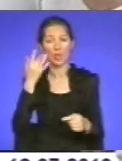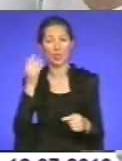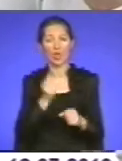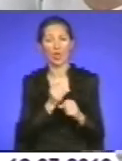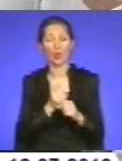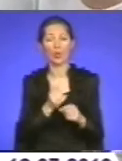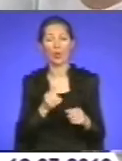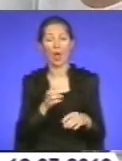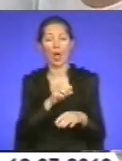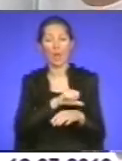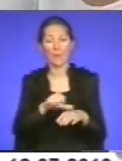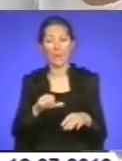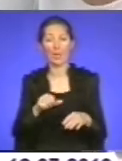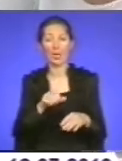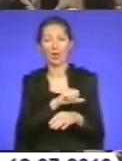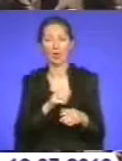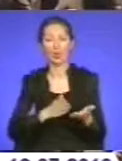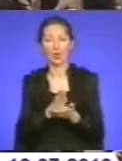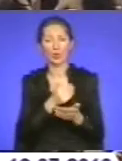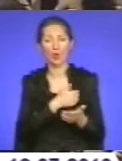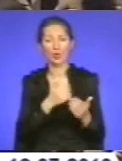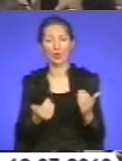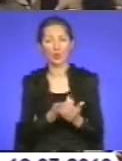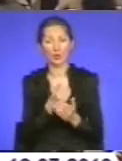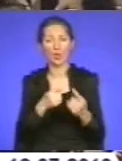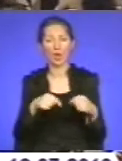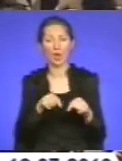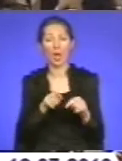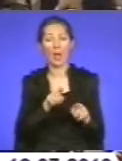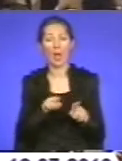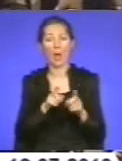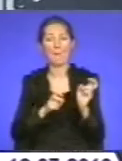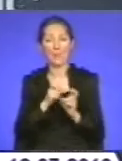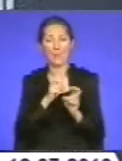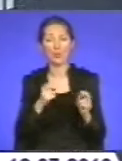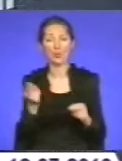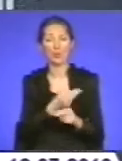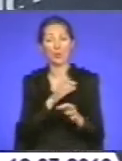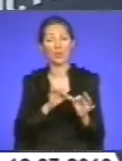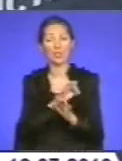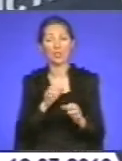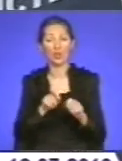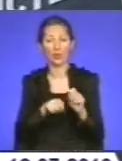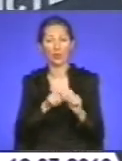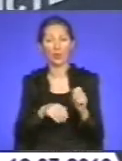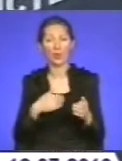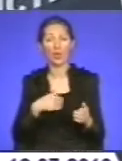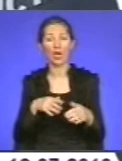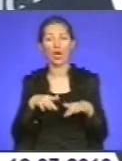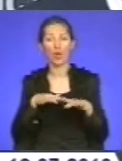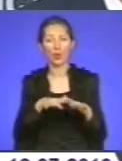оновити інфраструктуру та технічне забезпечення. А от підприємців позбавлять від зайвих перевірок. Ми рухаємось в тренді,